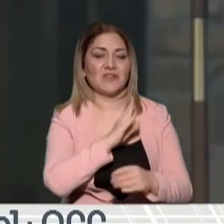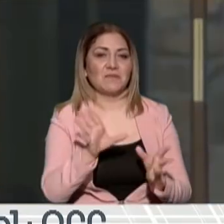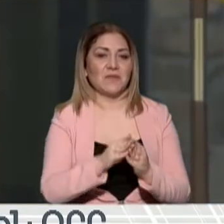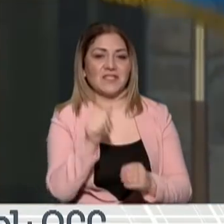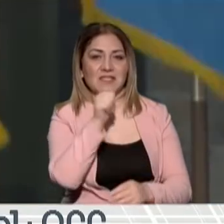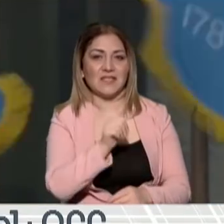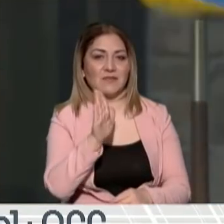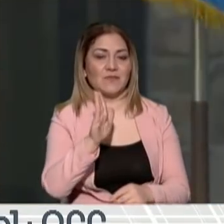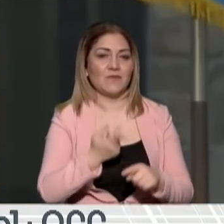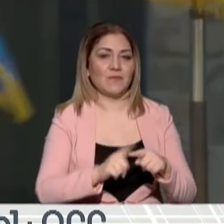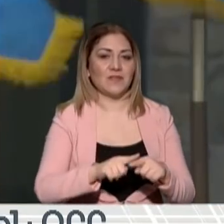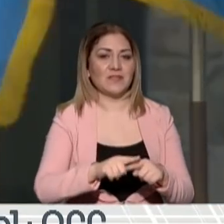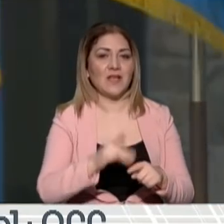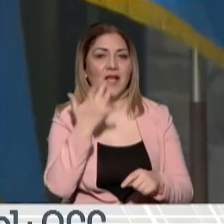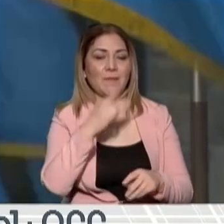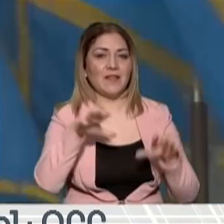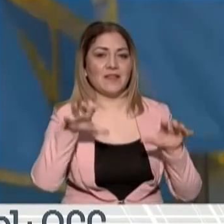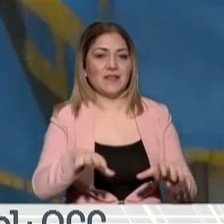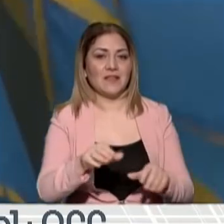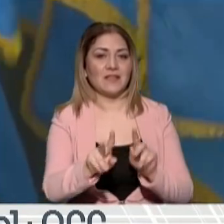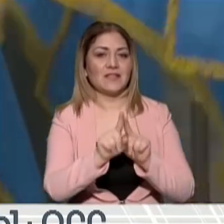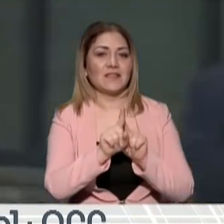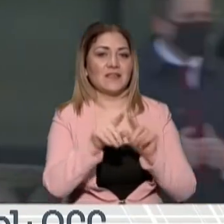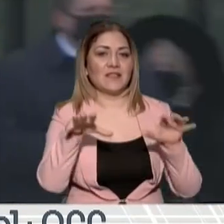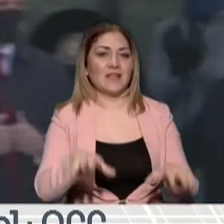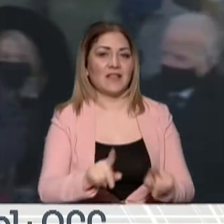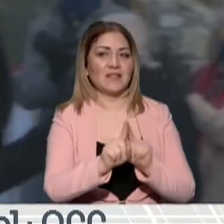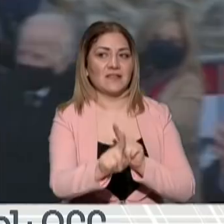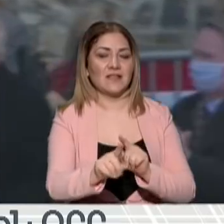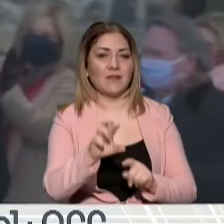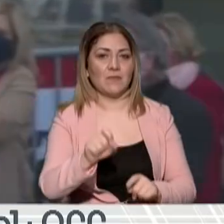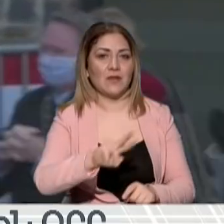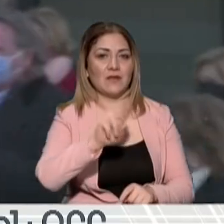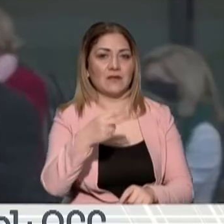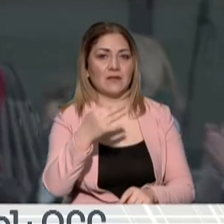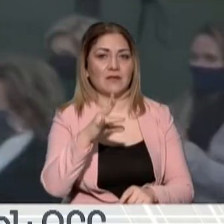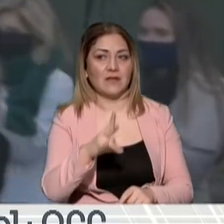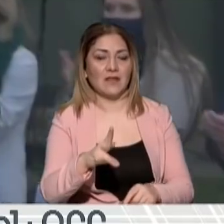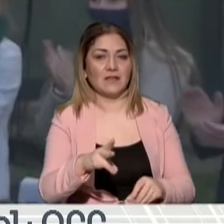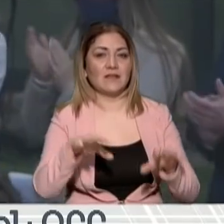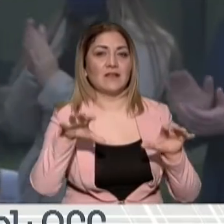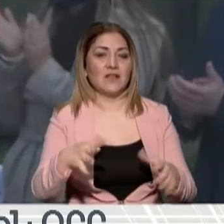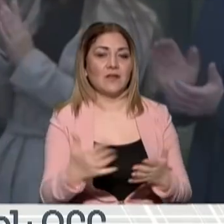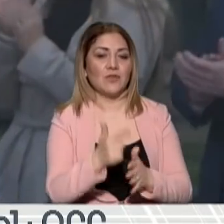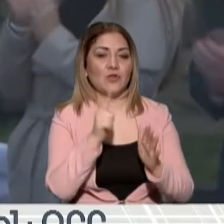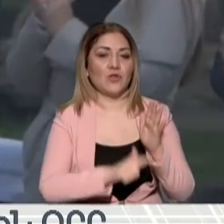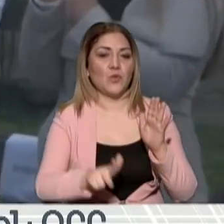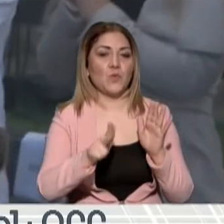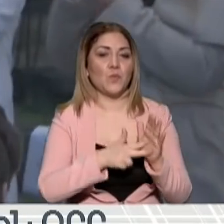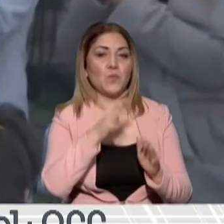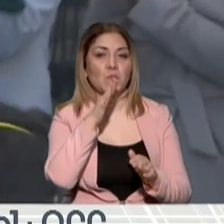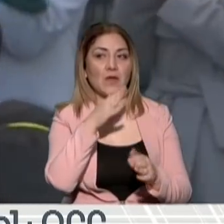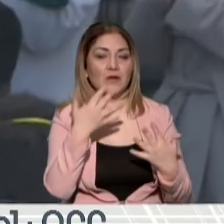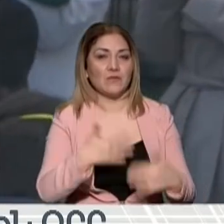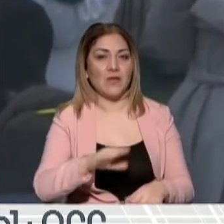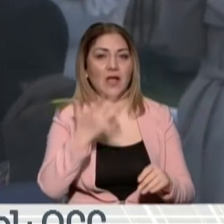միասին երթվելու է, որպես Ամերիկայի Միացյալ Նահանգների փոխնախագահ։ Բայդենը Սպիտակ տան ղեկավարի աթոռին հասավ 78